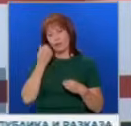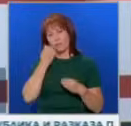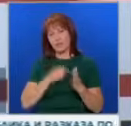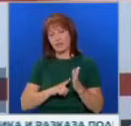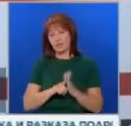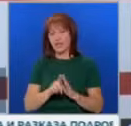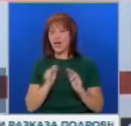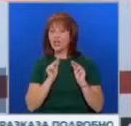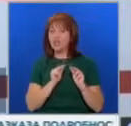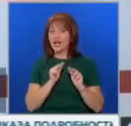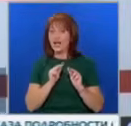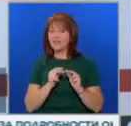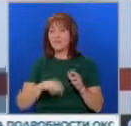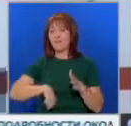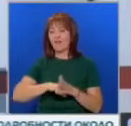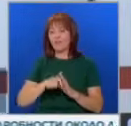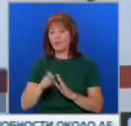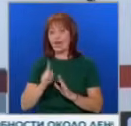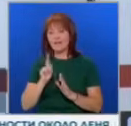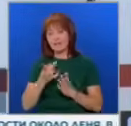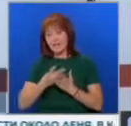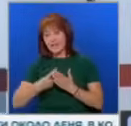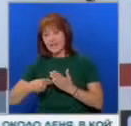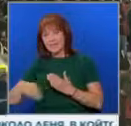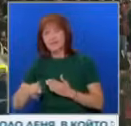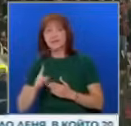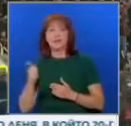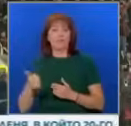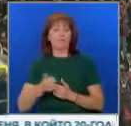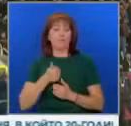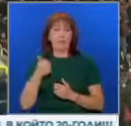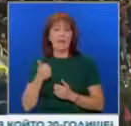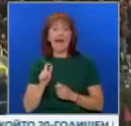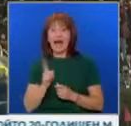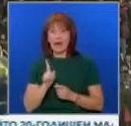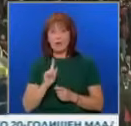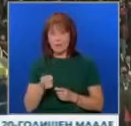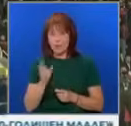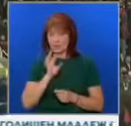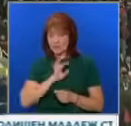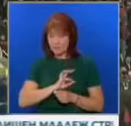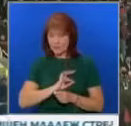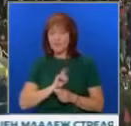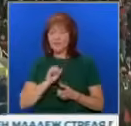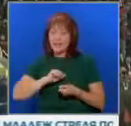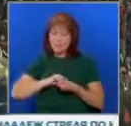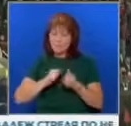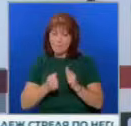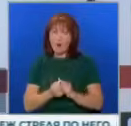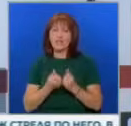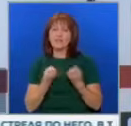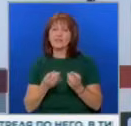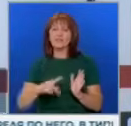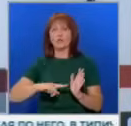ще казвам на играчите ми, че трябва да излязат на терена и да победят. А ако не могат да спечелят, то поне да се борят за всяка